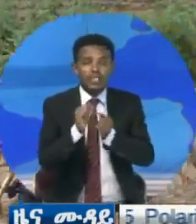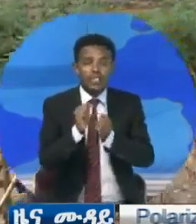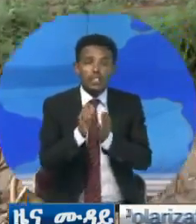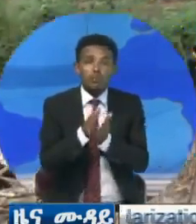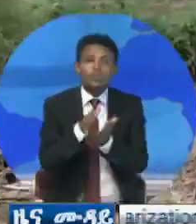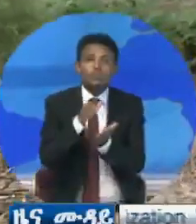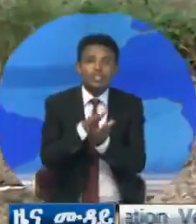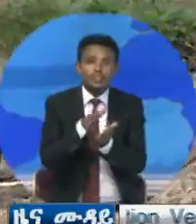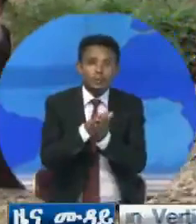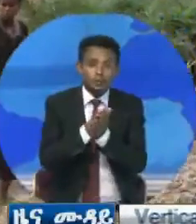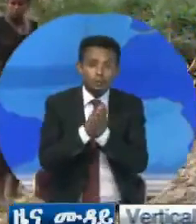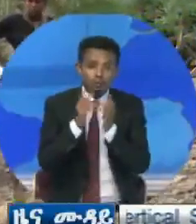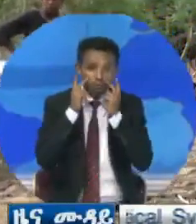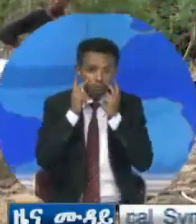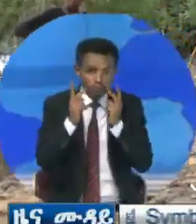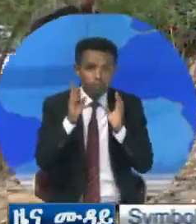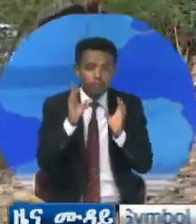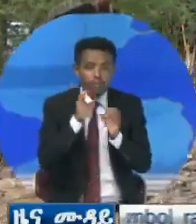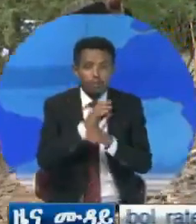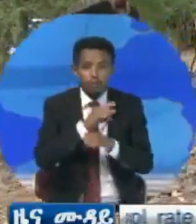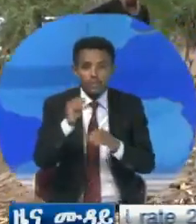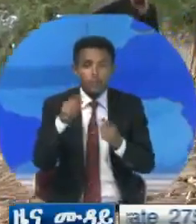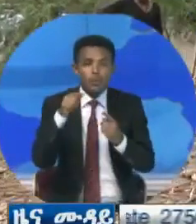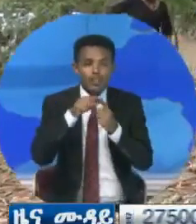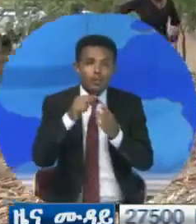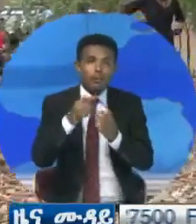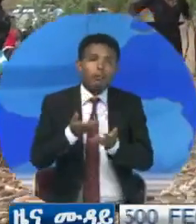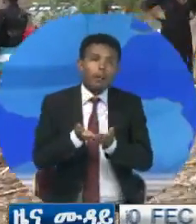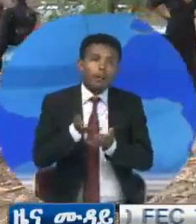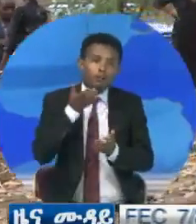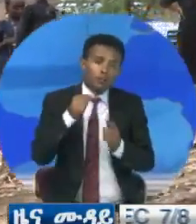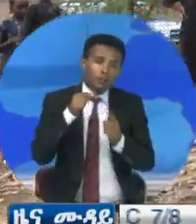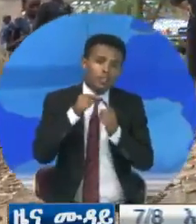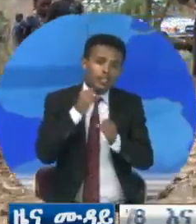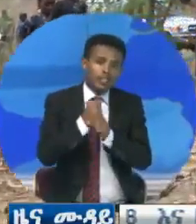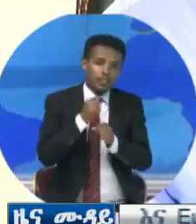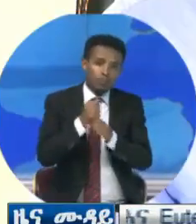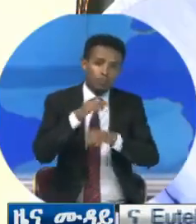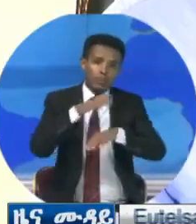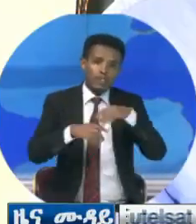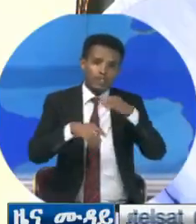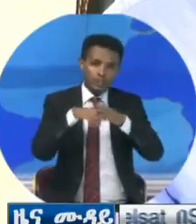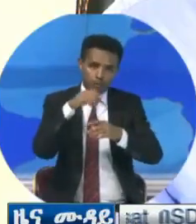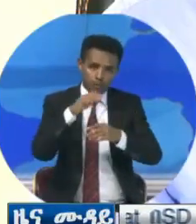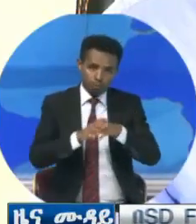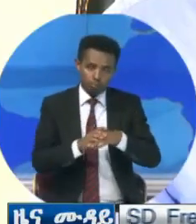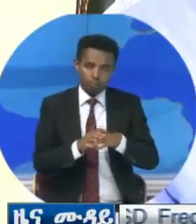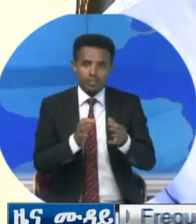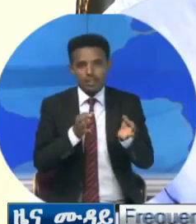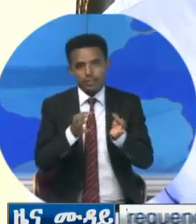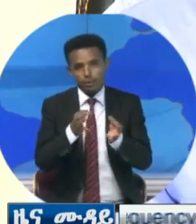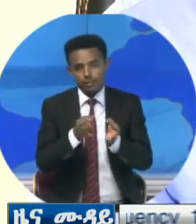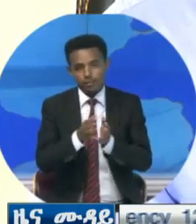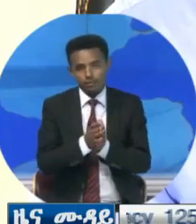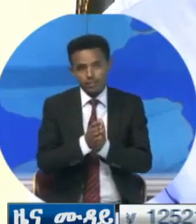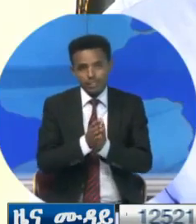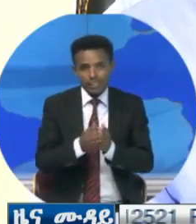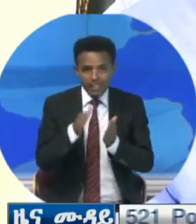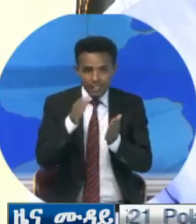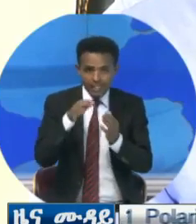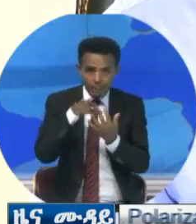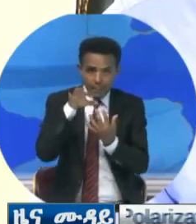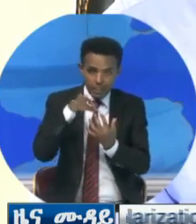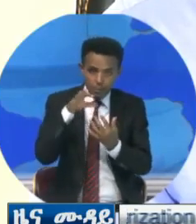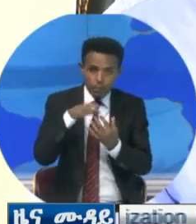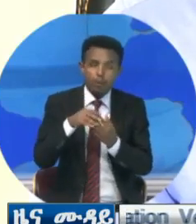ቤቶች ለየተማለቁንና ባለሀብቶቹ ወደ ስራ እንዲገቡ መመቻቸቱን ዳይሬክተሩ ገልጸዋል። የተመረጠልን ትምህርት ቤት የተመረጠልን